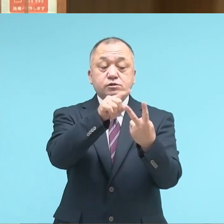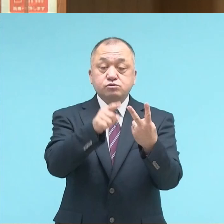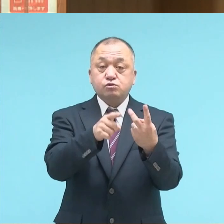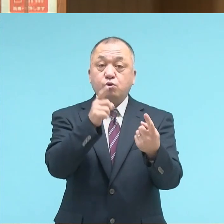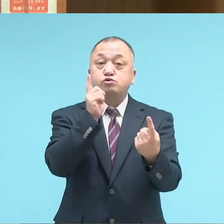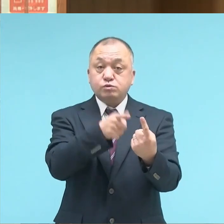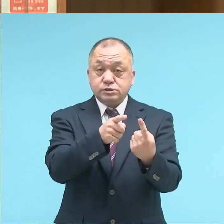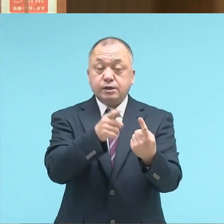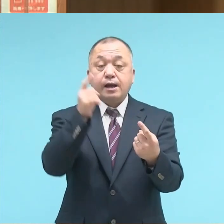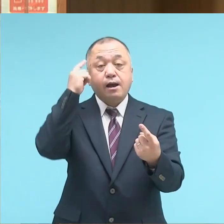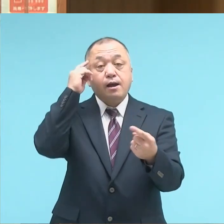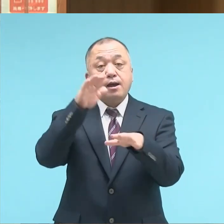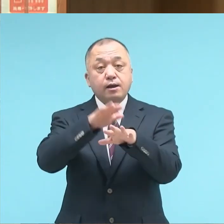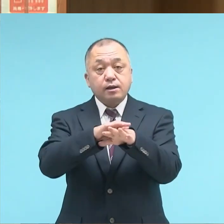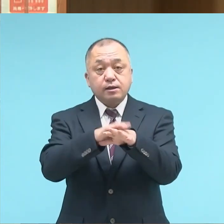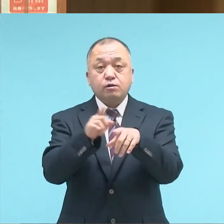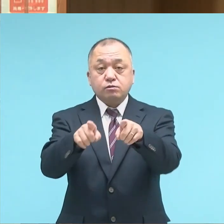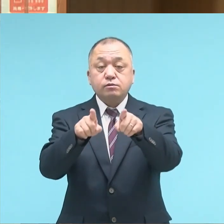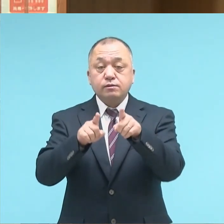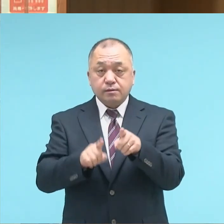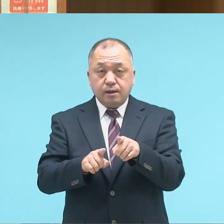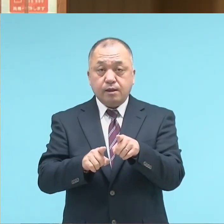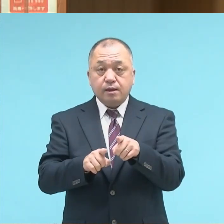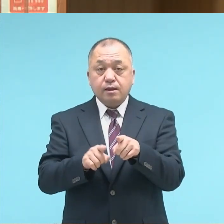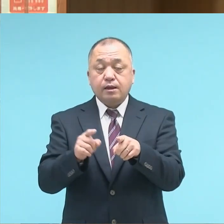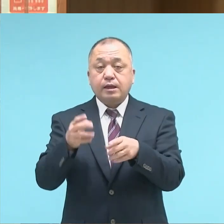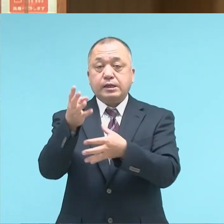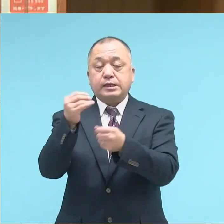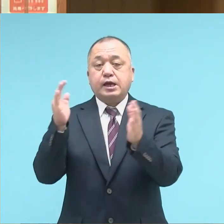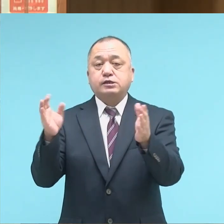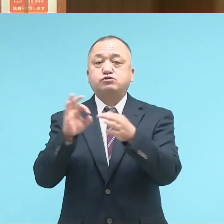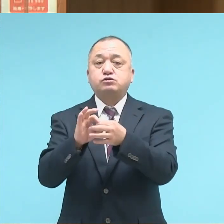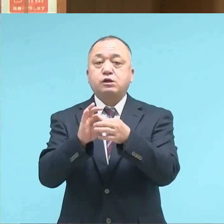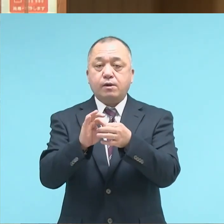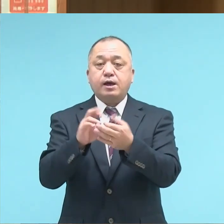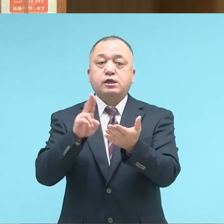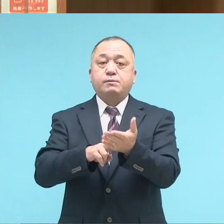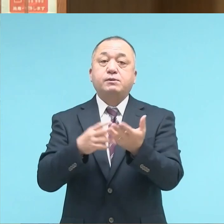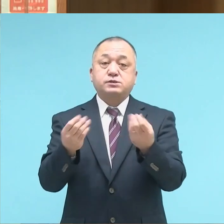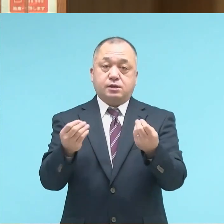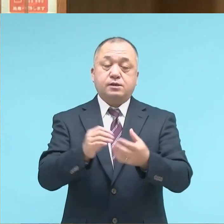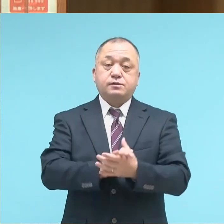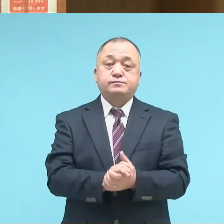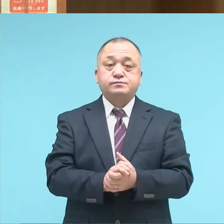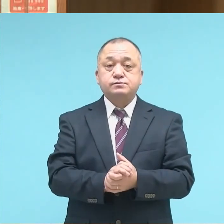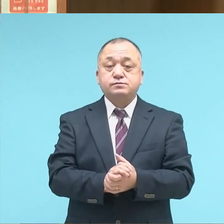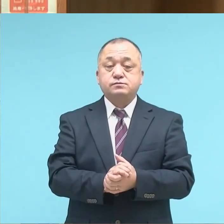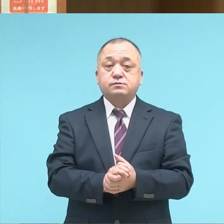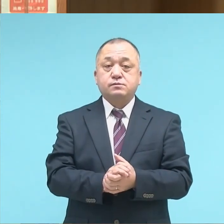や、考え方の中でですね、期間について整理をさせていただいたということです。